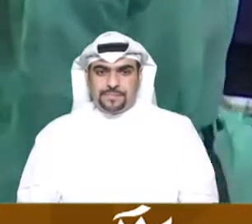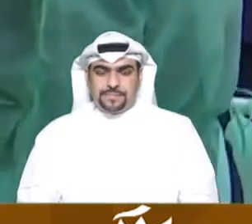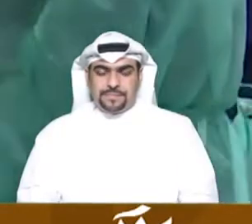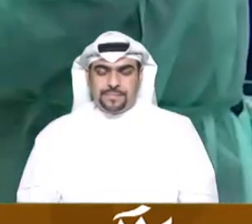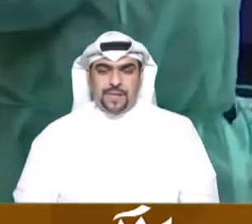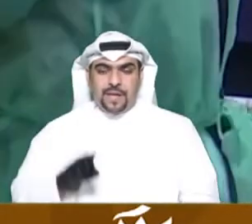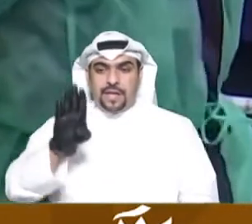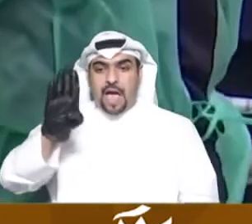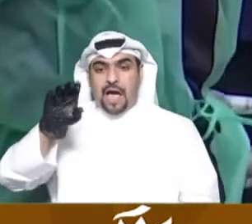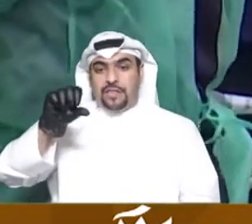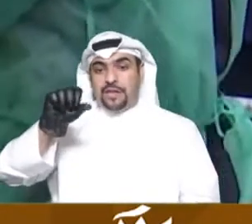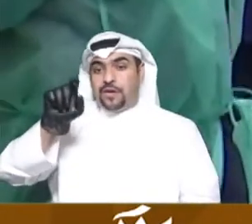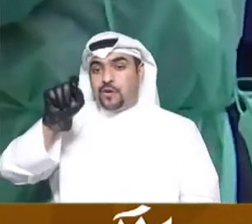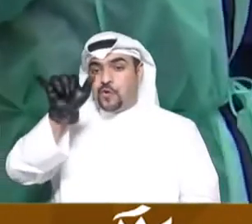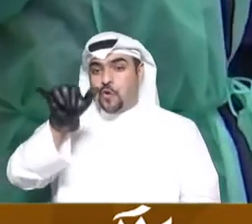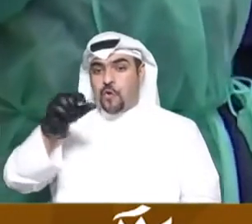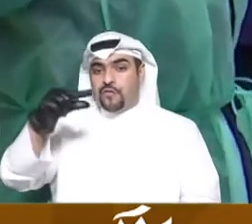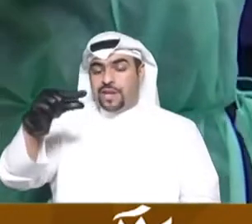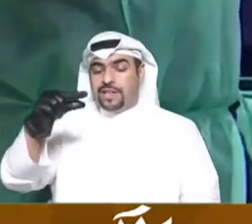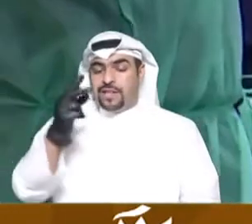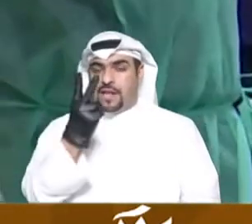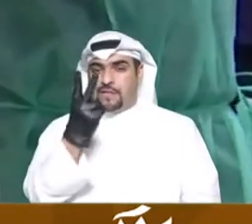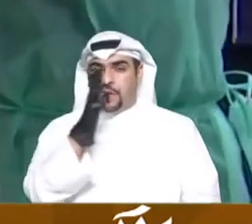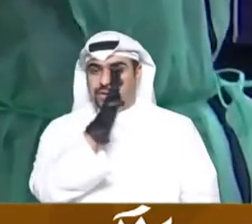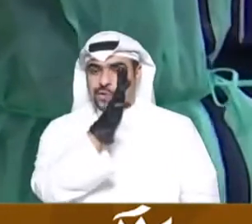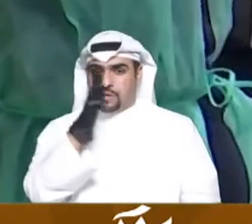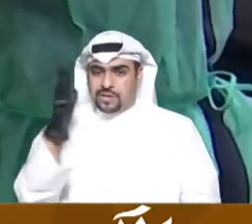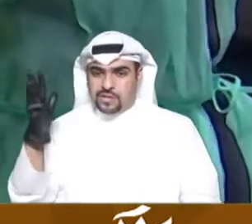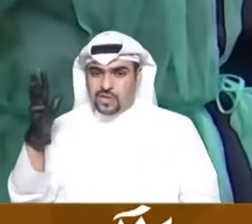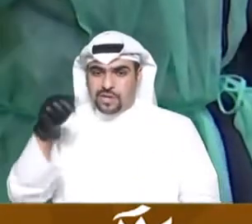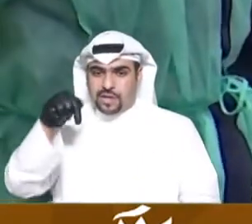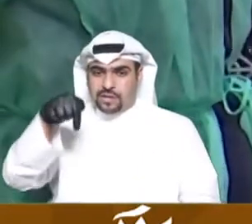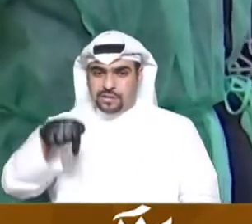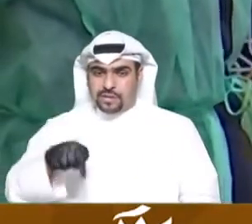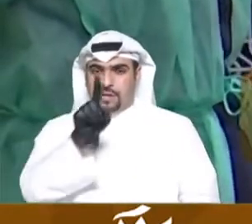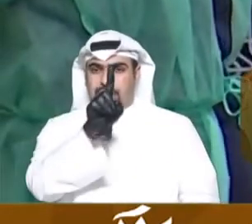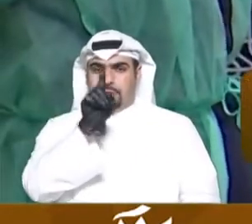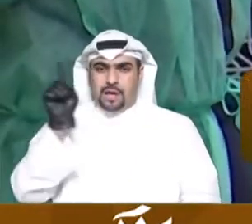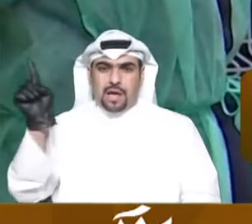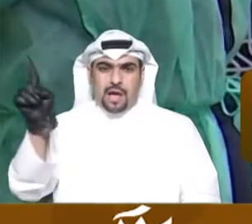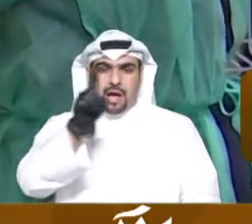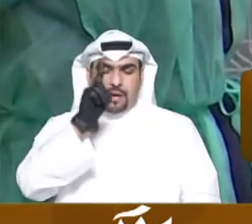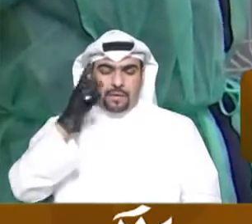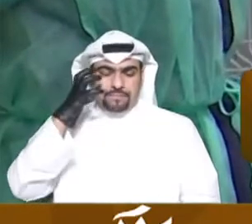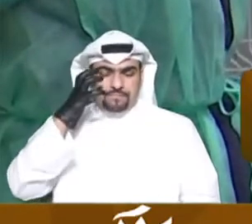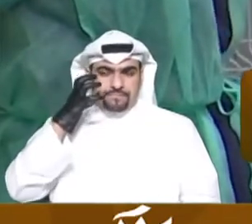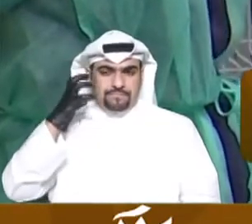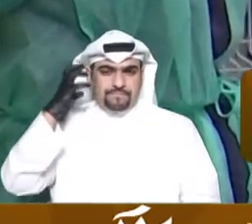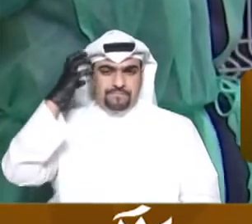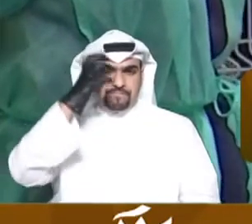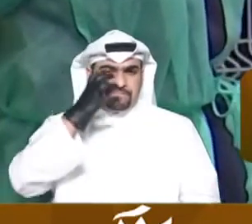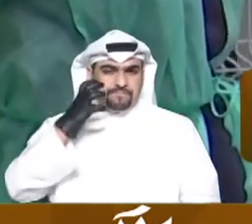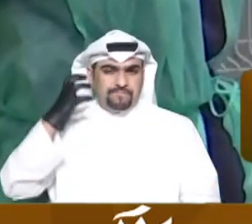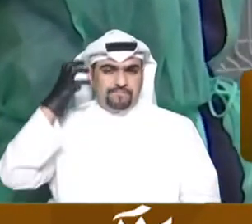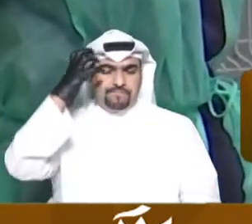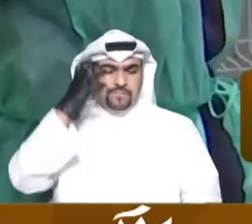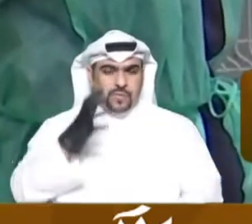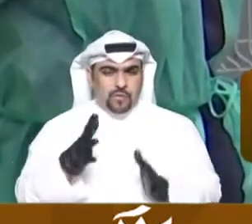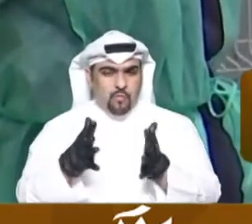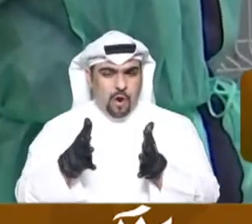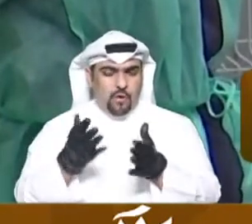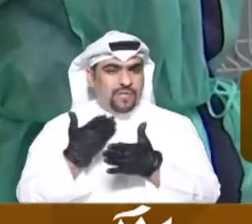كوفيد 19 سيطر على مخيلة العالم الذي لا يزال في سبات عميق ما لم يجد لقاح أو علاج لكبح